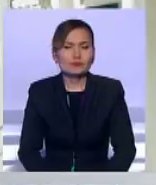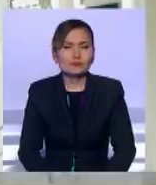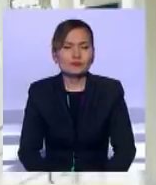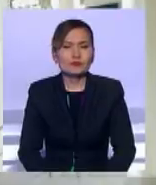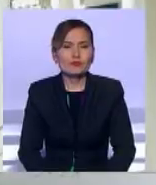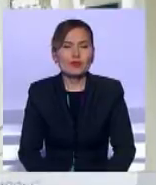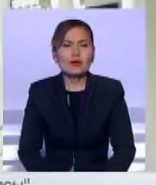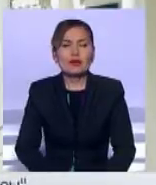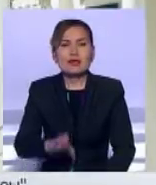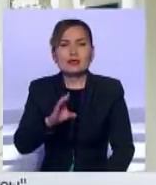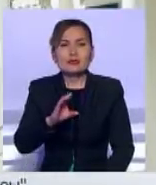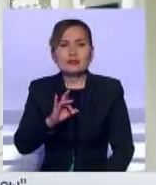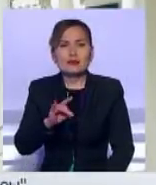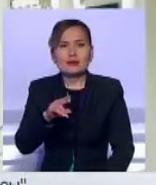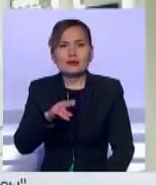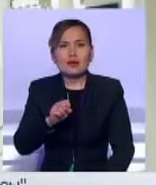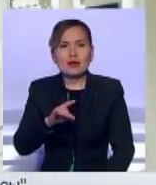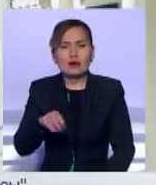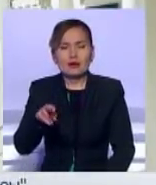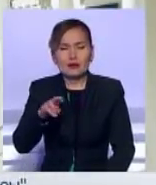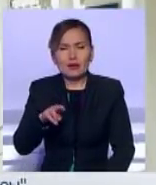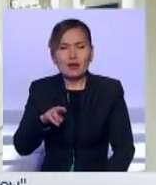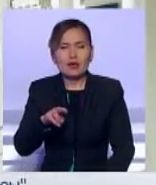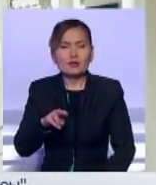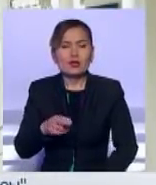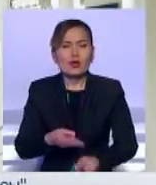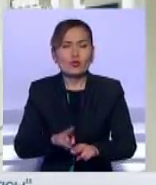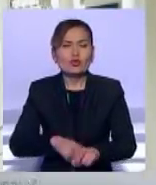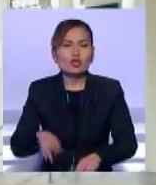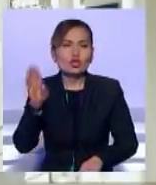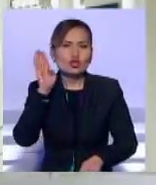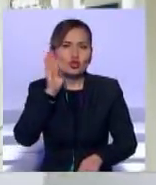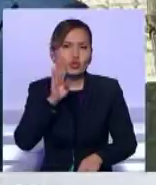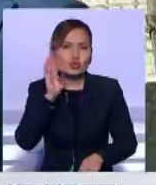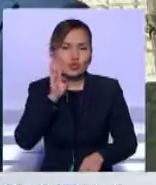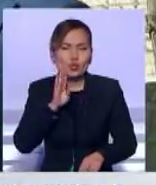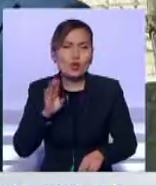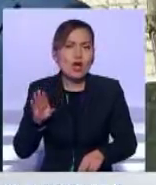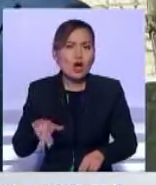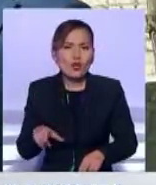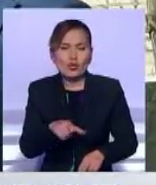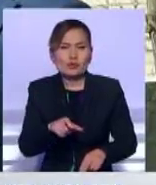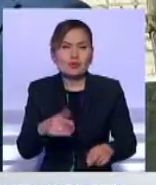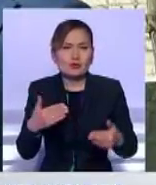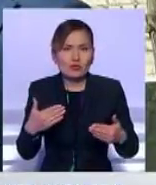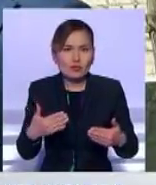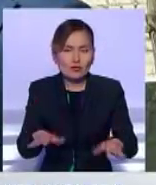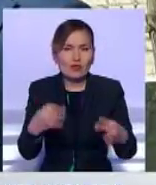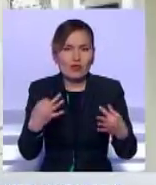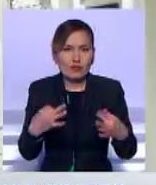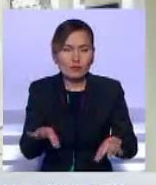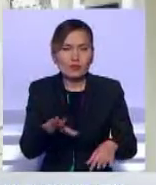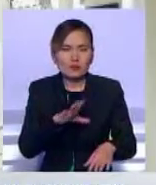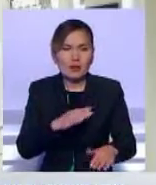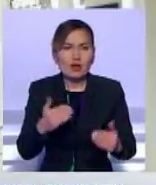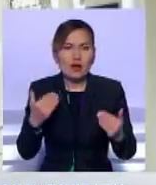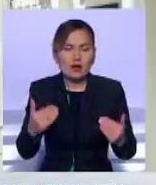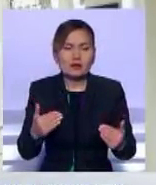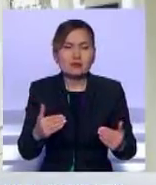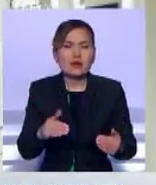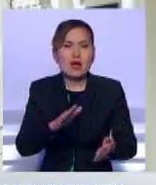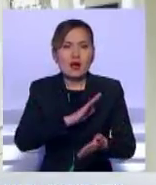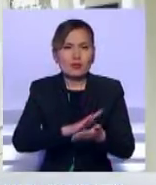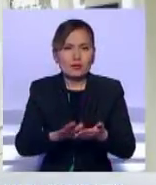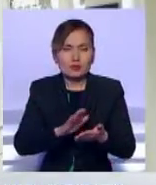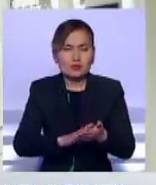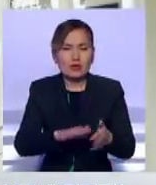Сырдарияда 4,2 миллиард су тұрса, соның 300-і төмен қарай жіберіліп жатыр, 200-і алынып, қалғаны